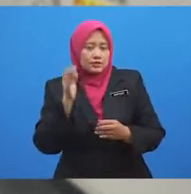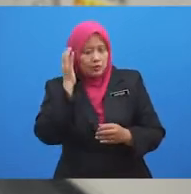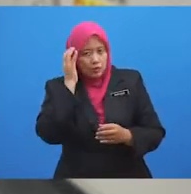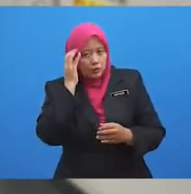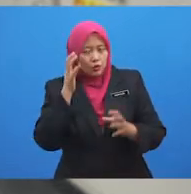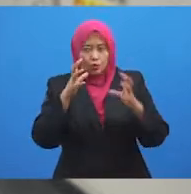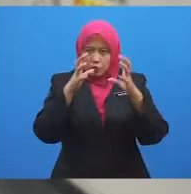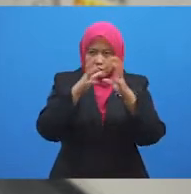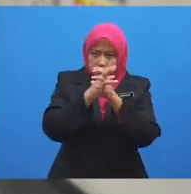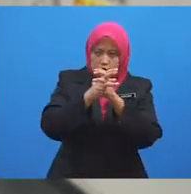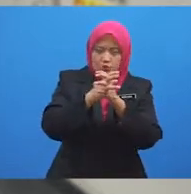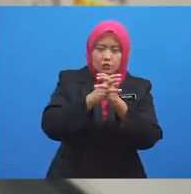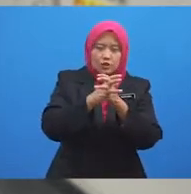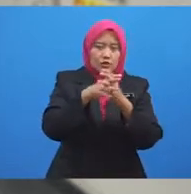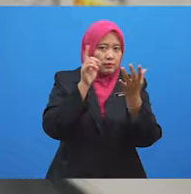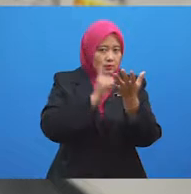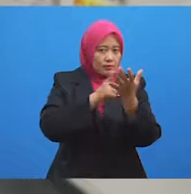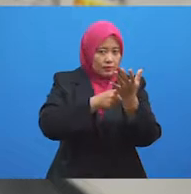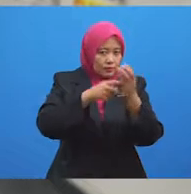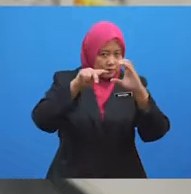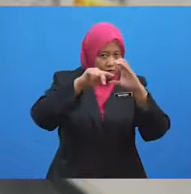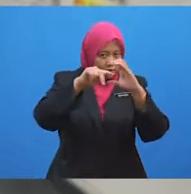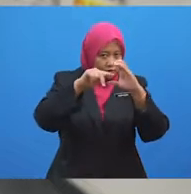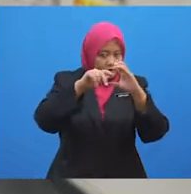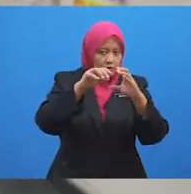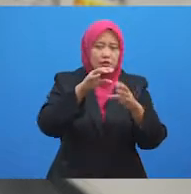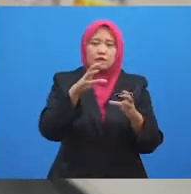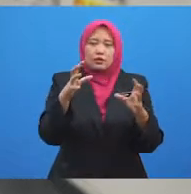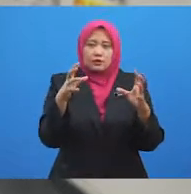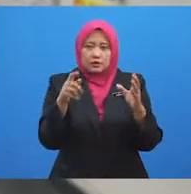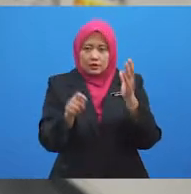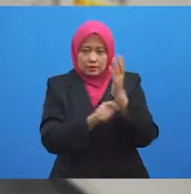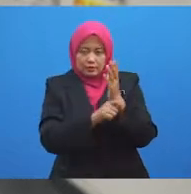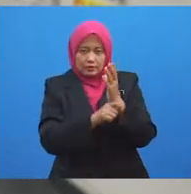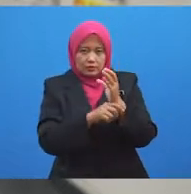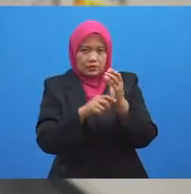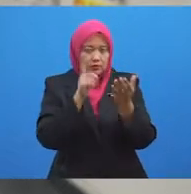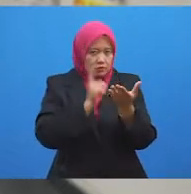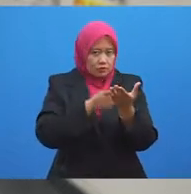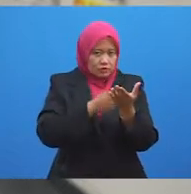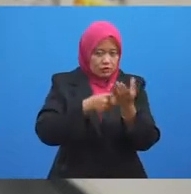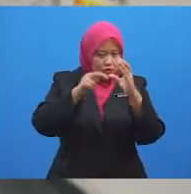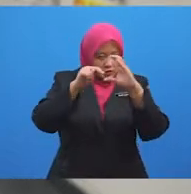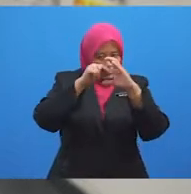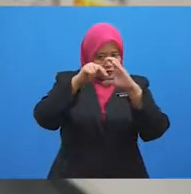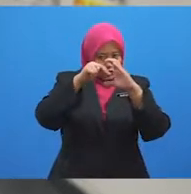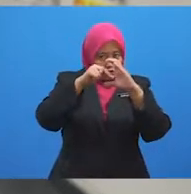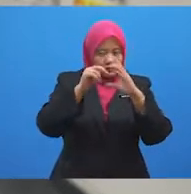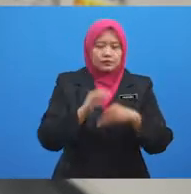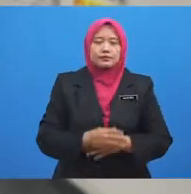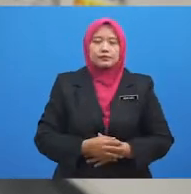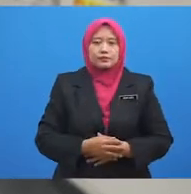jumlah bilangan proton dan neutron di dalam nukleus atom tersebut. Apakah